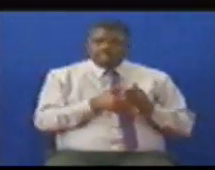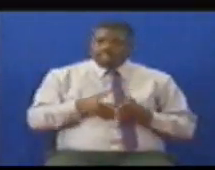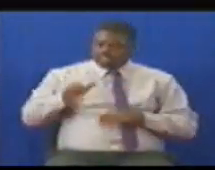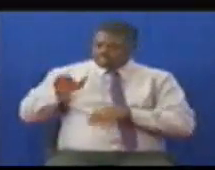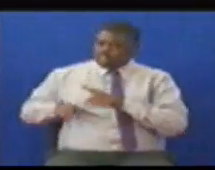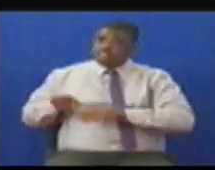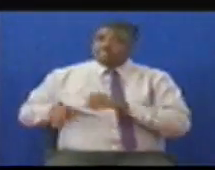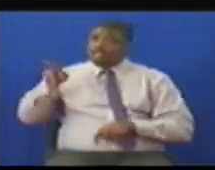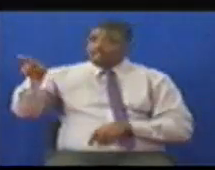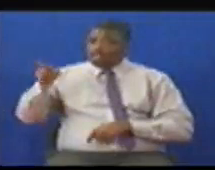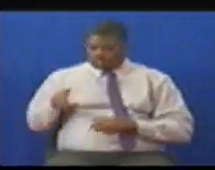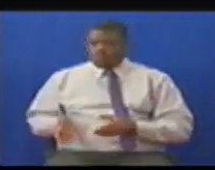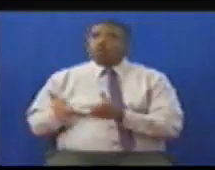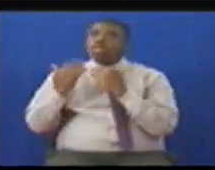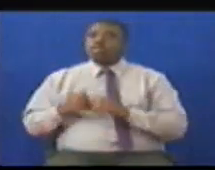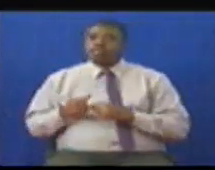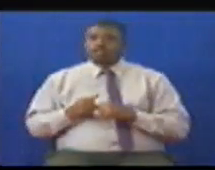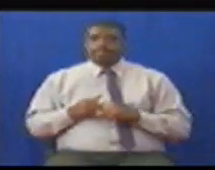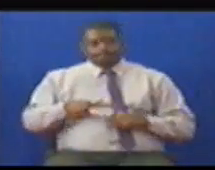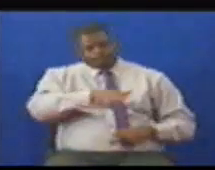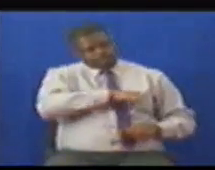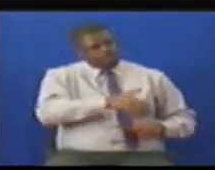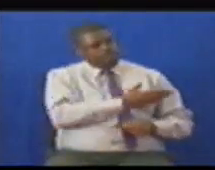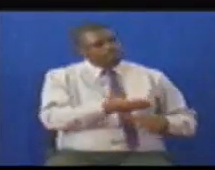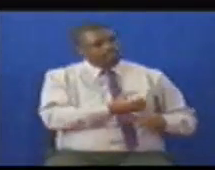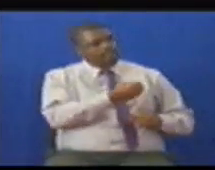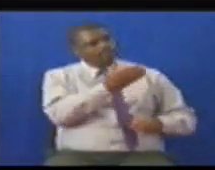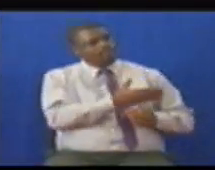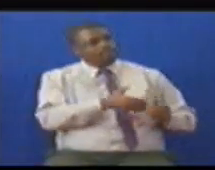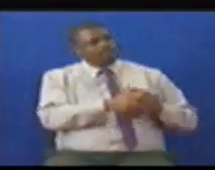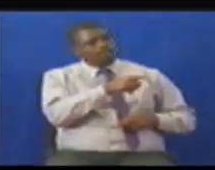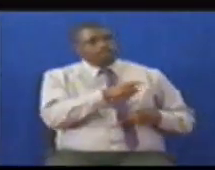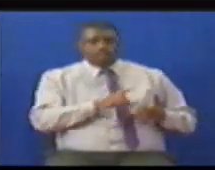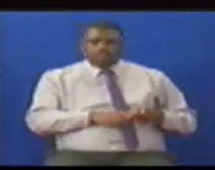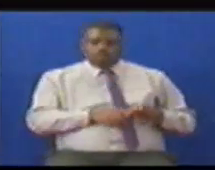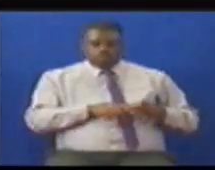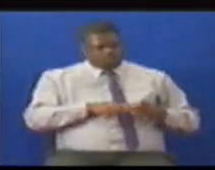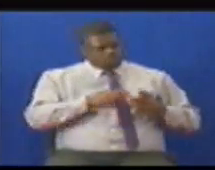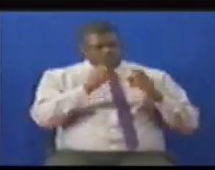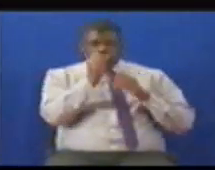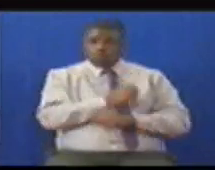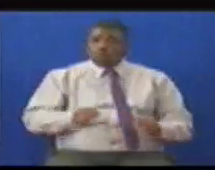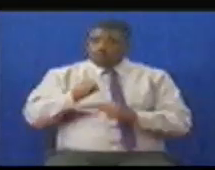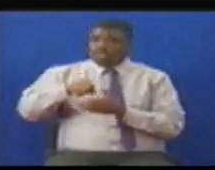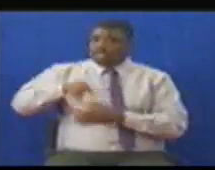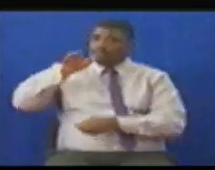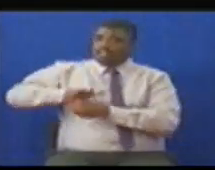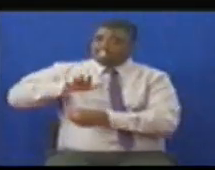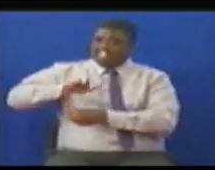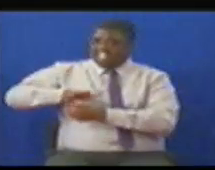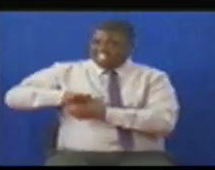Singida ili kuwezesha kampasi ya Singida kuwa na majengo yake na hivyo kuokoa gharama nyingi zinazotumika kwa ajili ya kulipa kodi ya